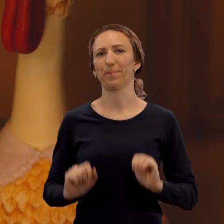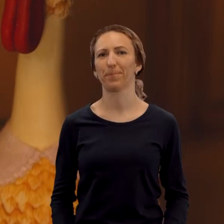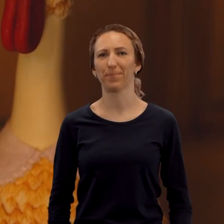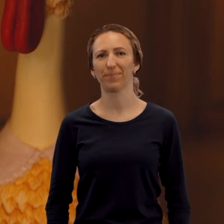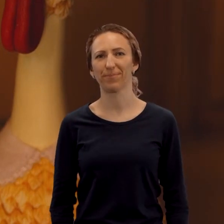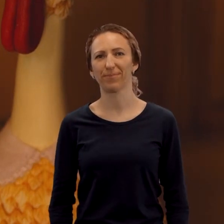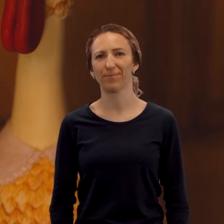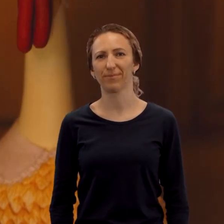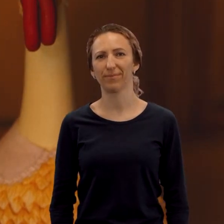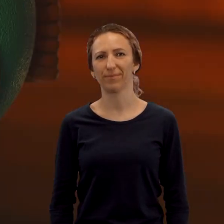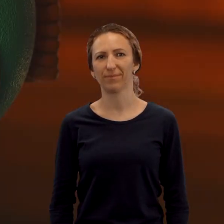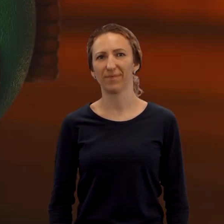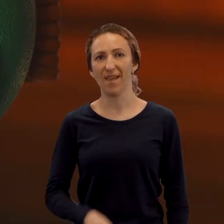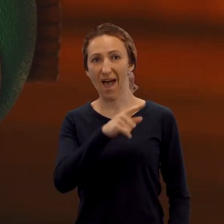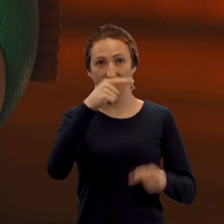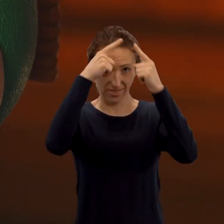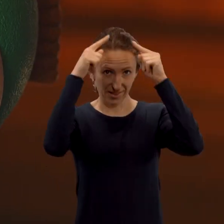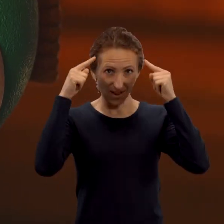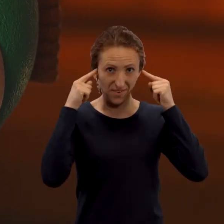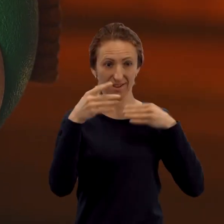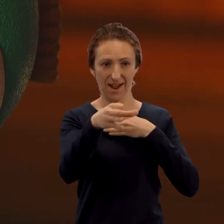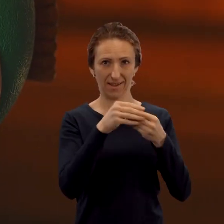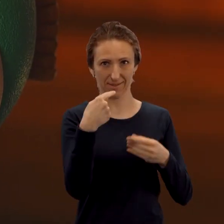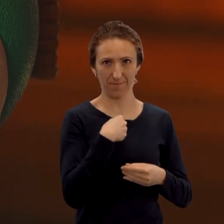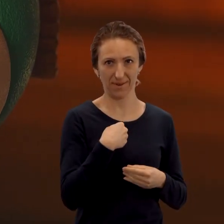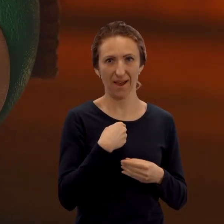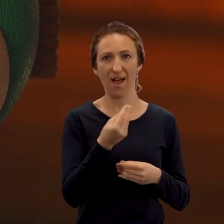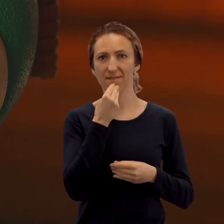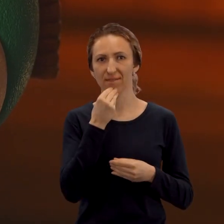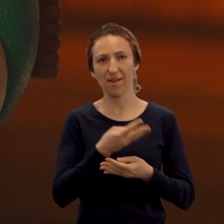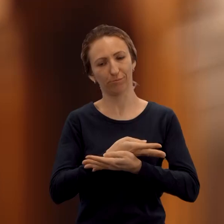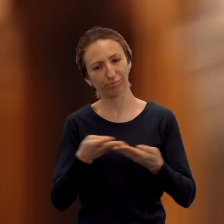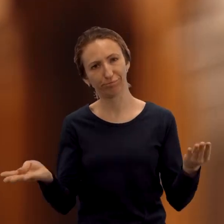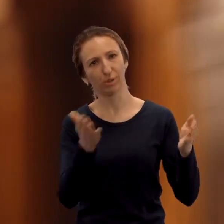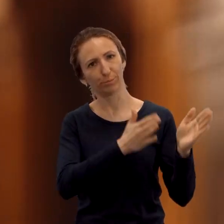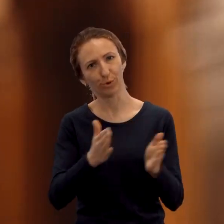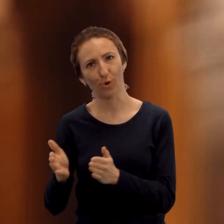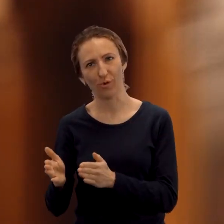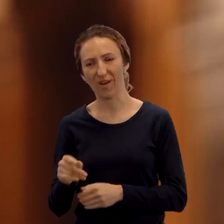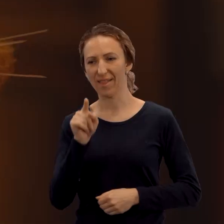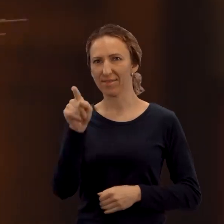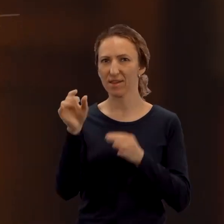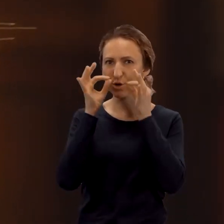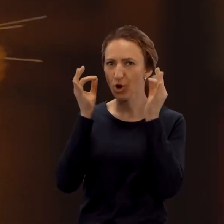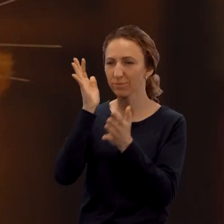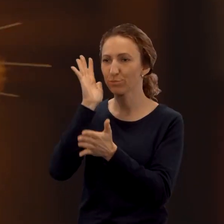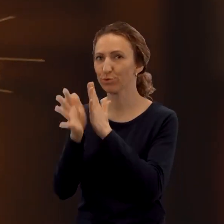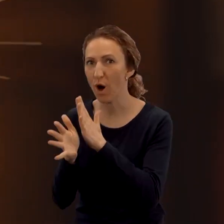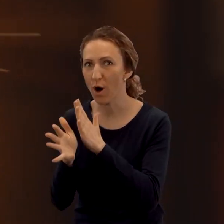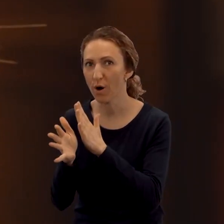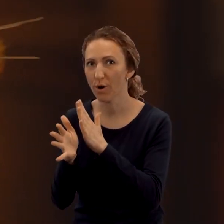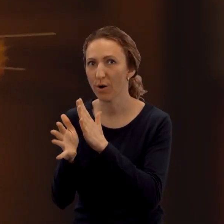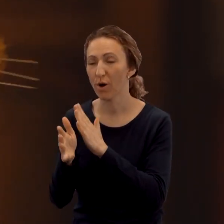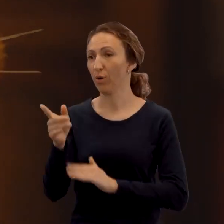udekorowaniem pokoju Treflika Pomoże mi w szykowaniu potraw Ty zaś, Rudolfie O nie